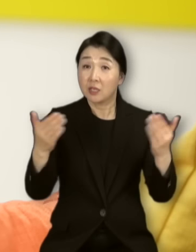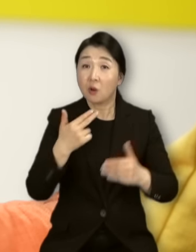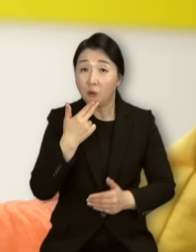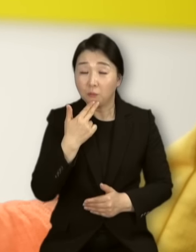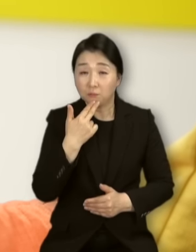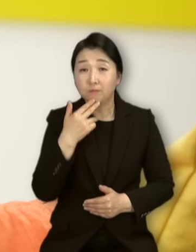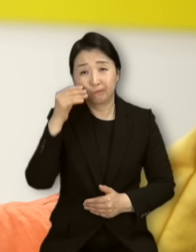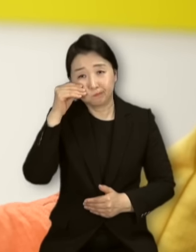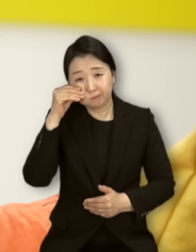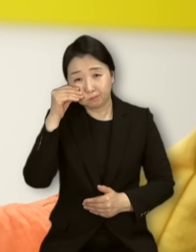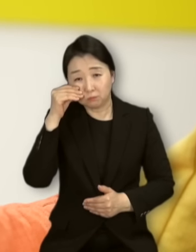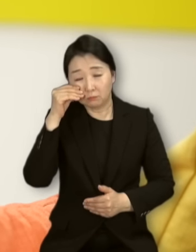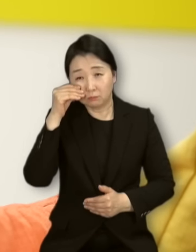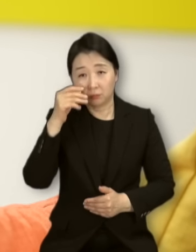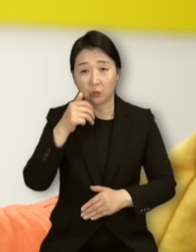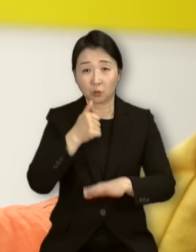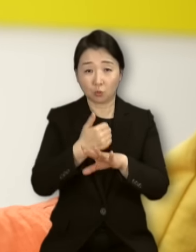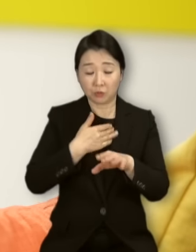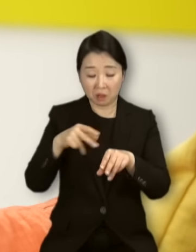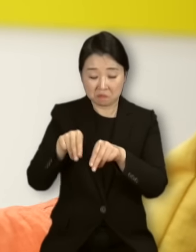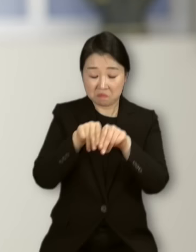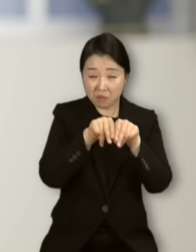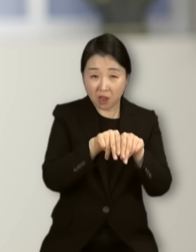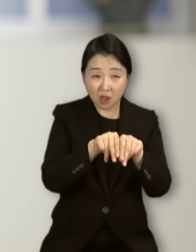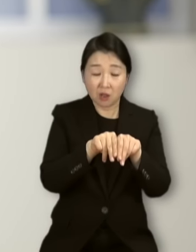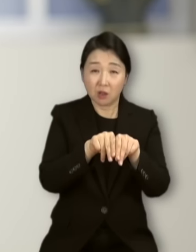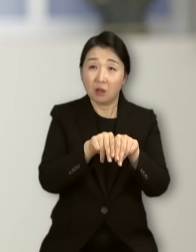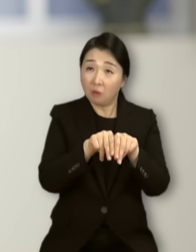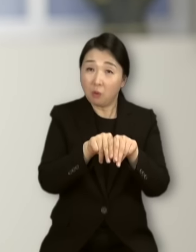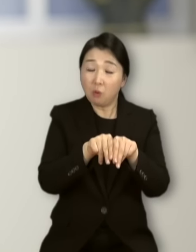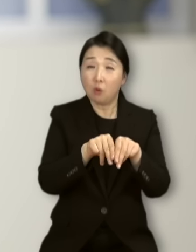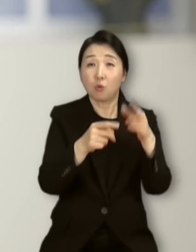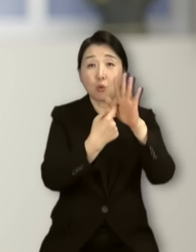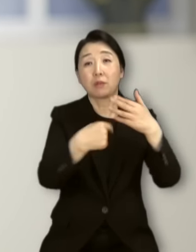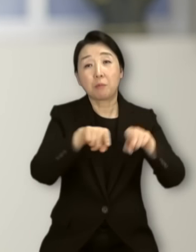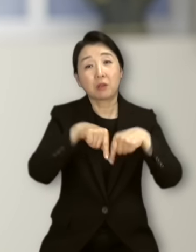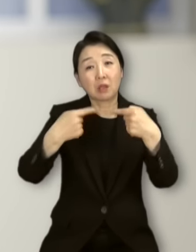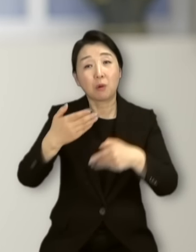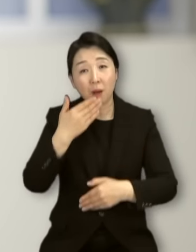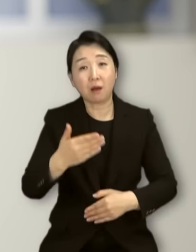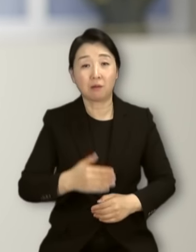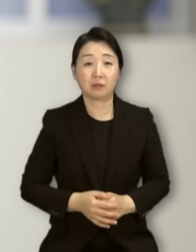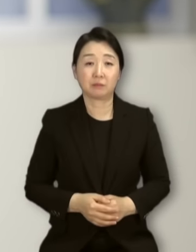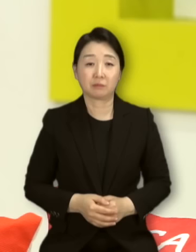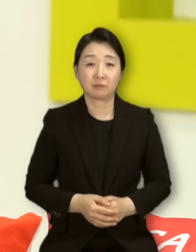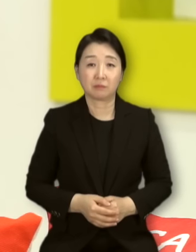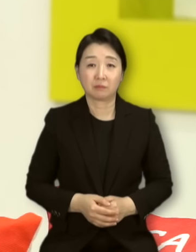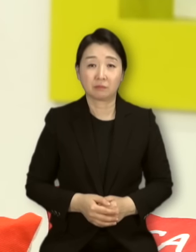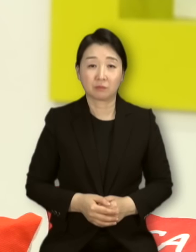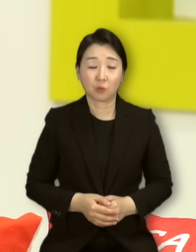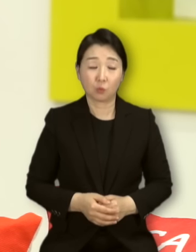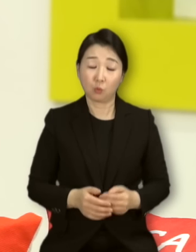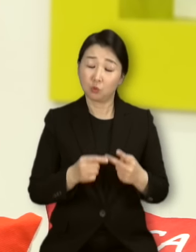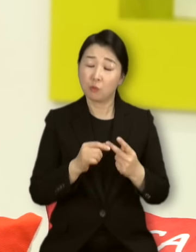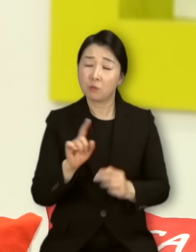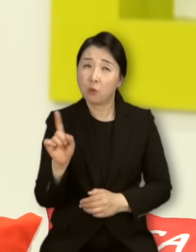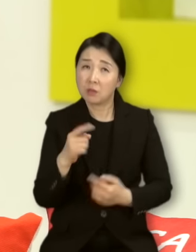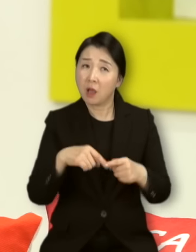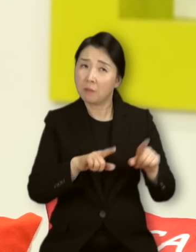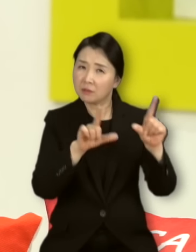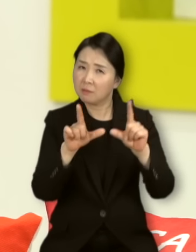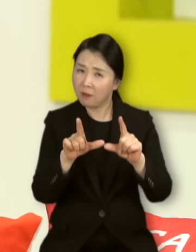없어서 저를 픽업해서 이제 연주 같이 가질 수 있겠다는 거예요 어 예 그래서 웅 띵 두 번째 이게